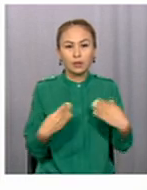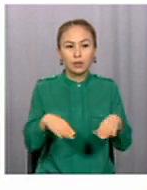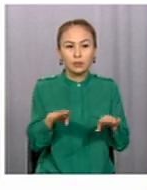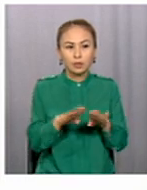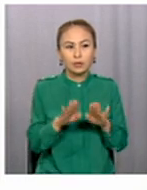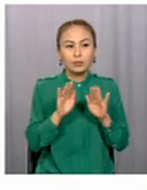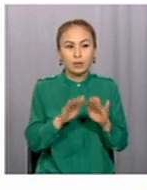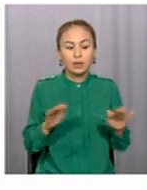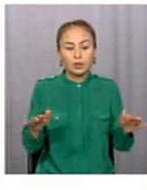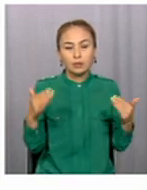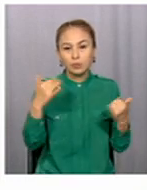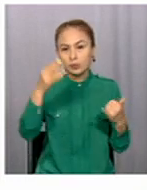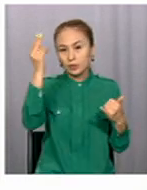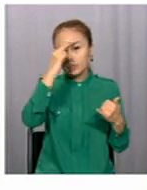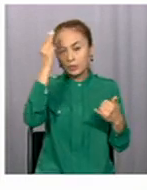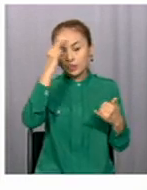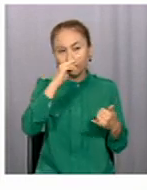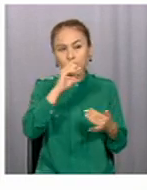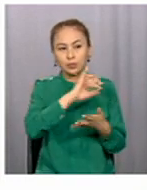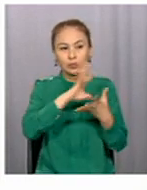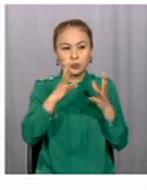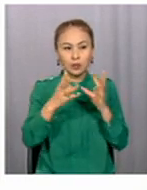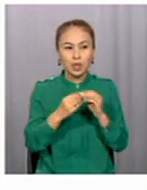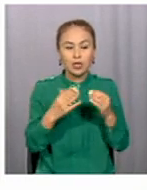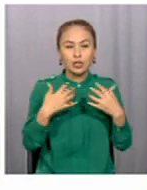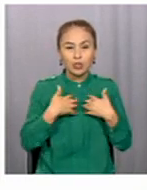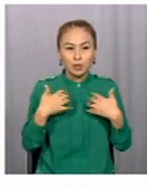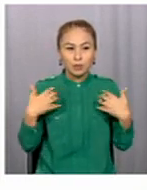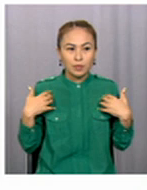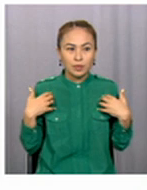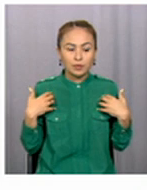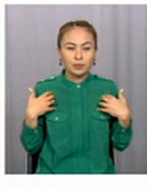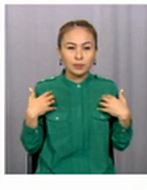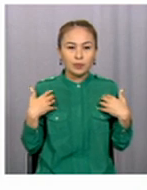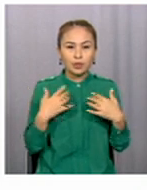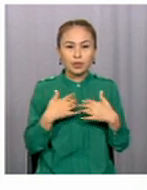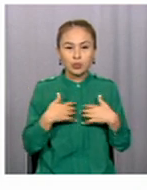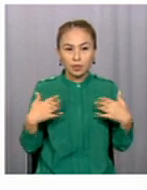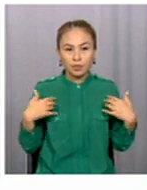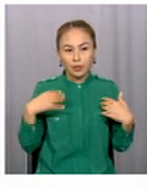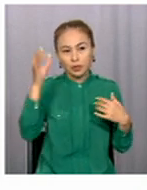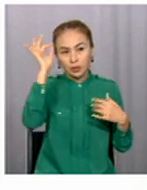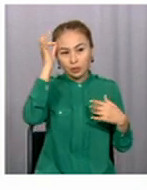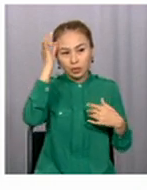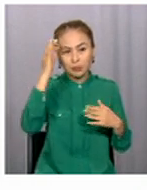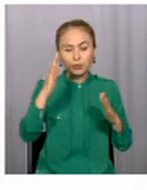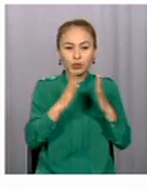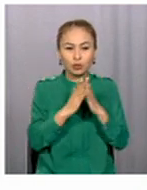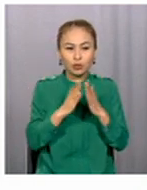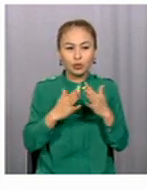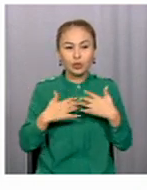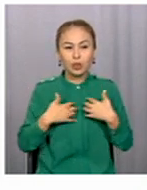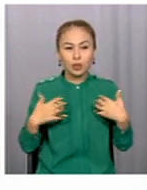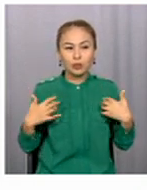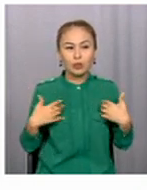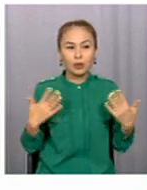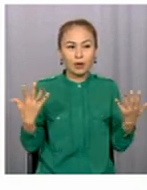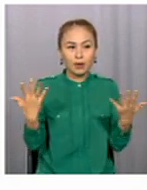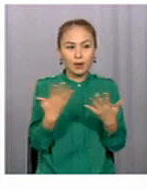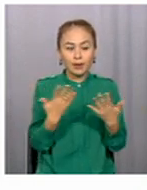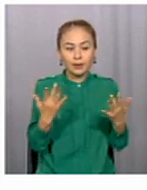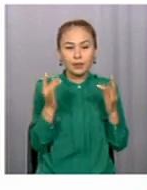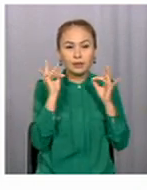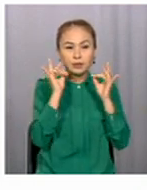балалар, бүгінгі сабағымызды қорытындылайық. Бүгінгі сабақта жабайы жануарлар мен үй